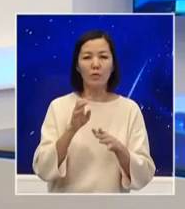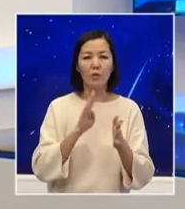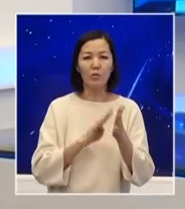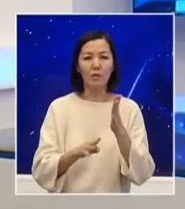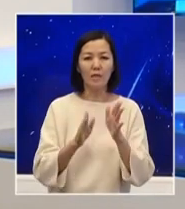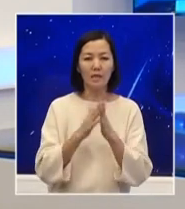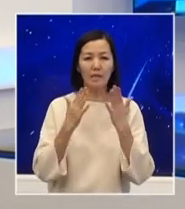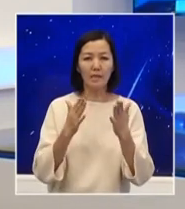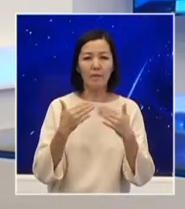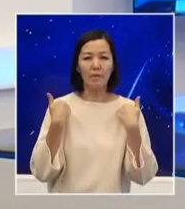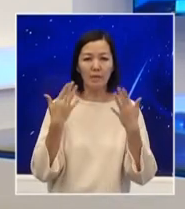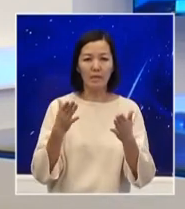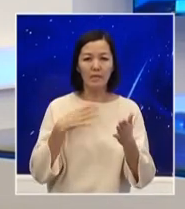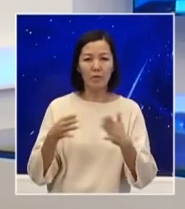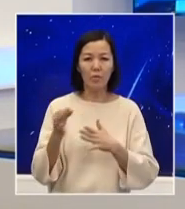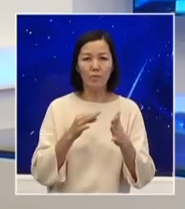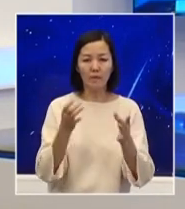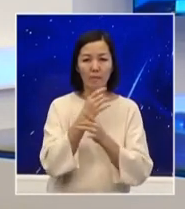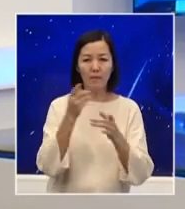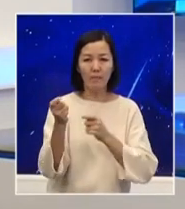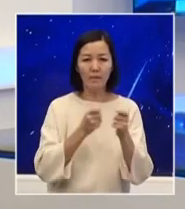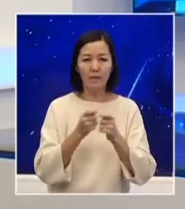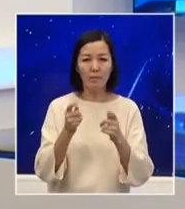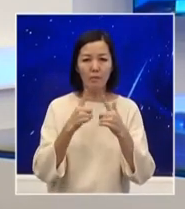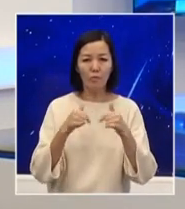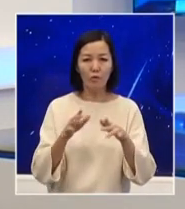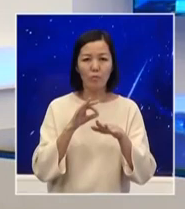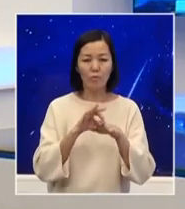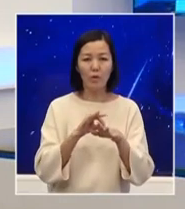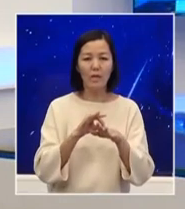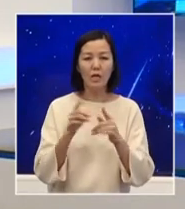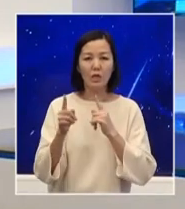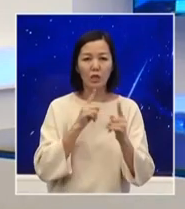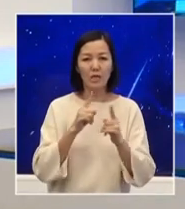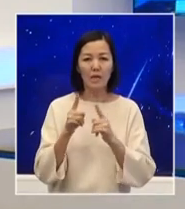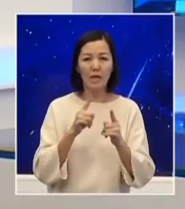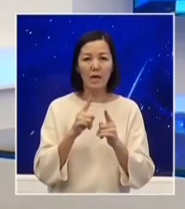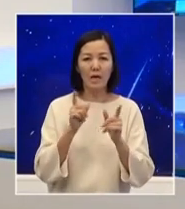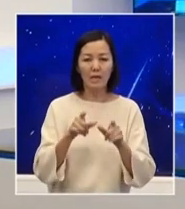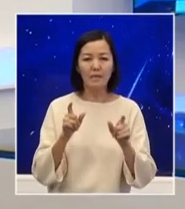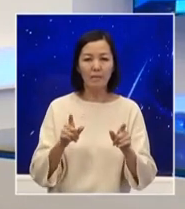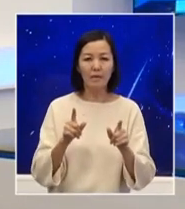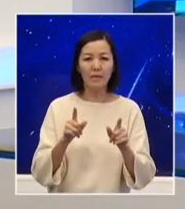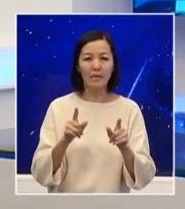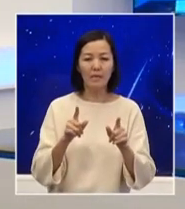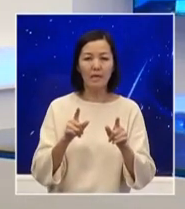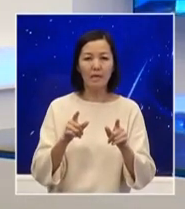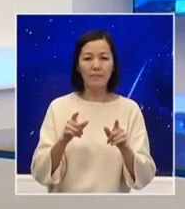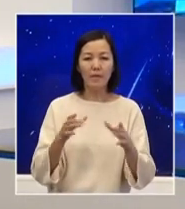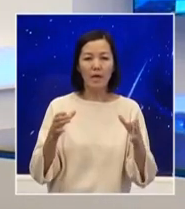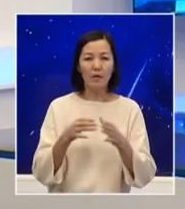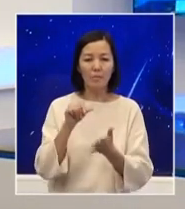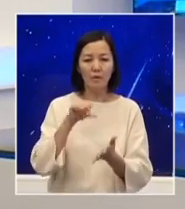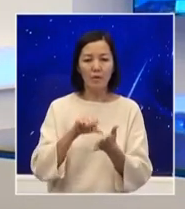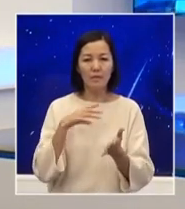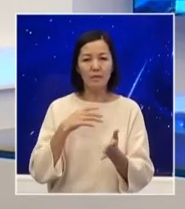Ануар 90 кітабының тұсауы кесілді. Облыстық мәдениет басқармасы мұрындық болған жиынға елге танымал азаматтар мен зиялы қауым өкілдері